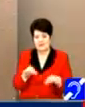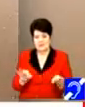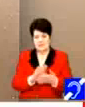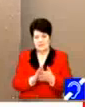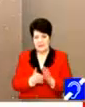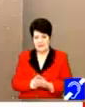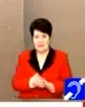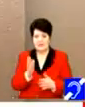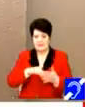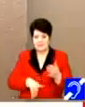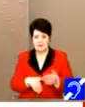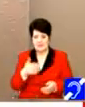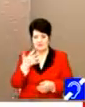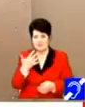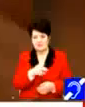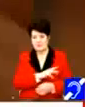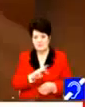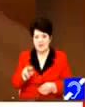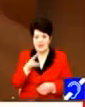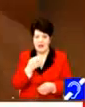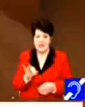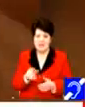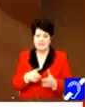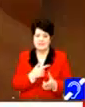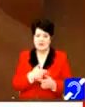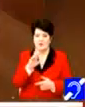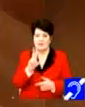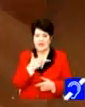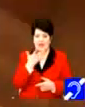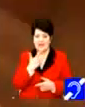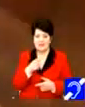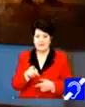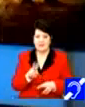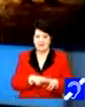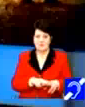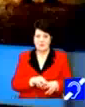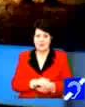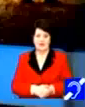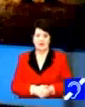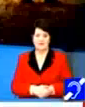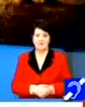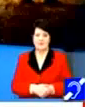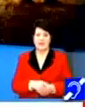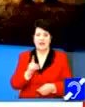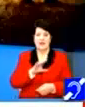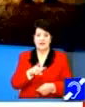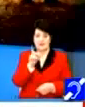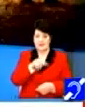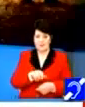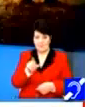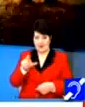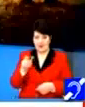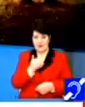libertate. Ei riscă o amendă de până la 50.000 de lei sau până la 3 ani de închisoare. Soții care au decis să divorțeze se